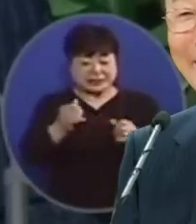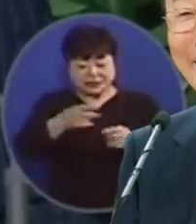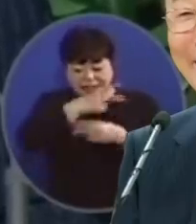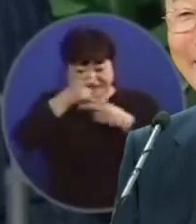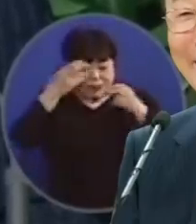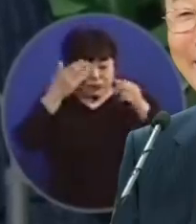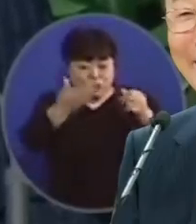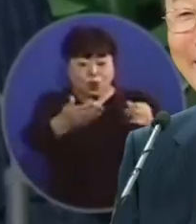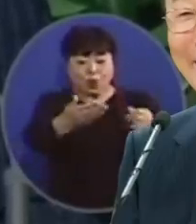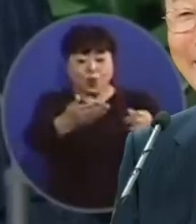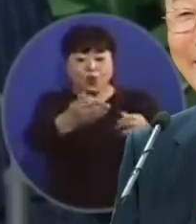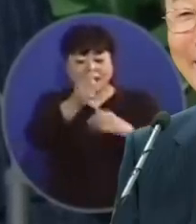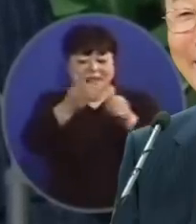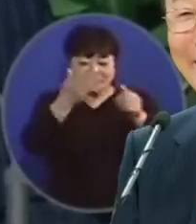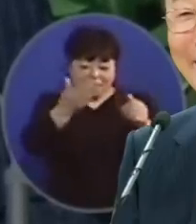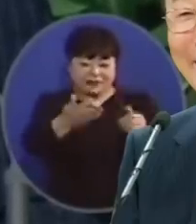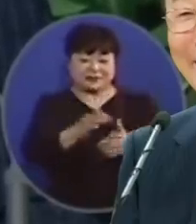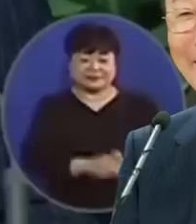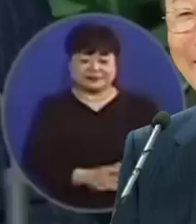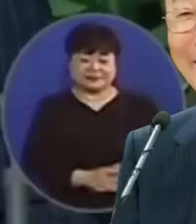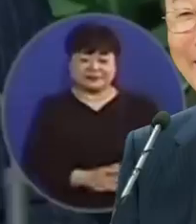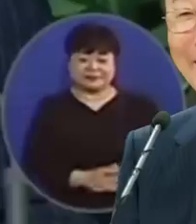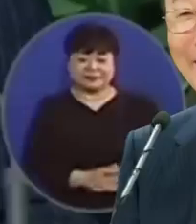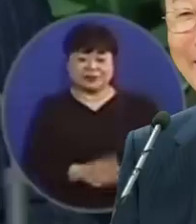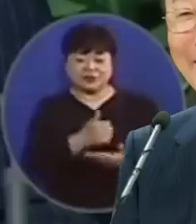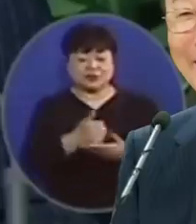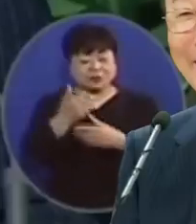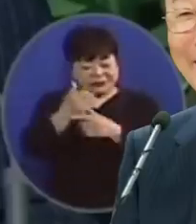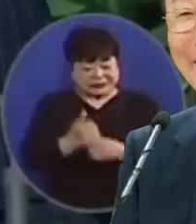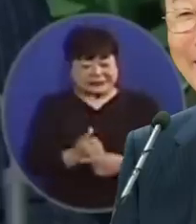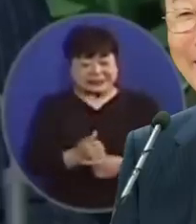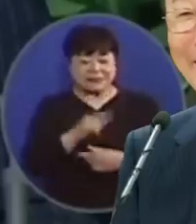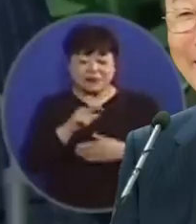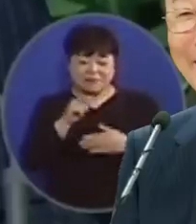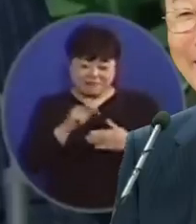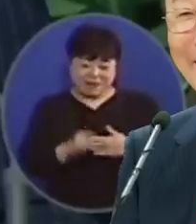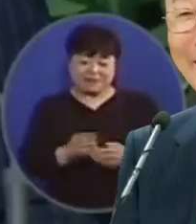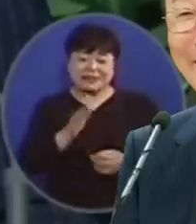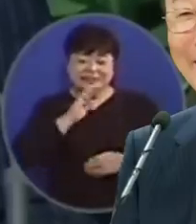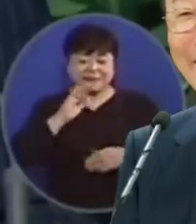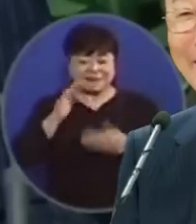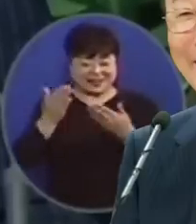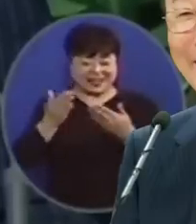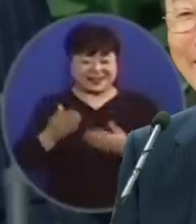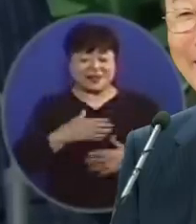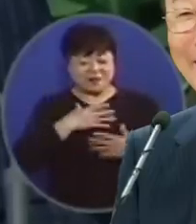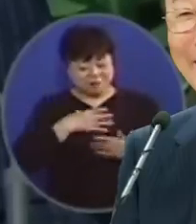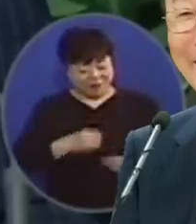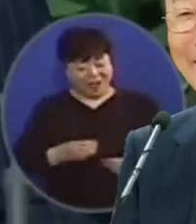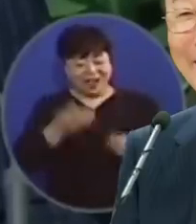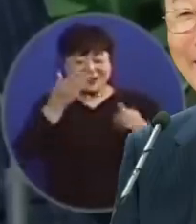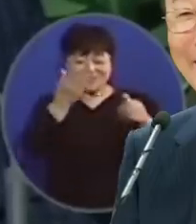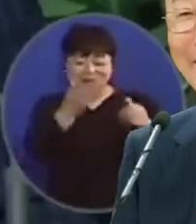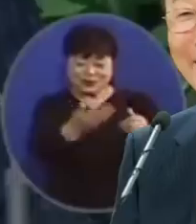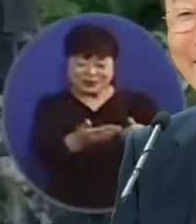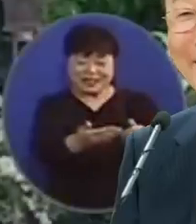잠을 주신다고, 하나님께서는 주님을 의지하면 우리 마음속에 참된 평안을 주시는